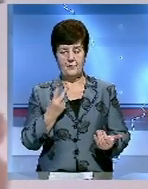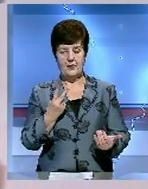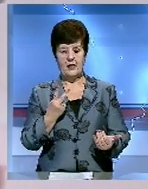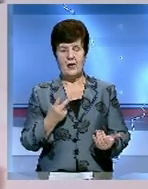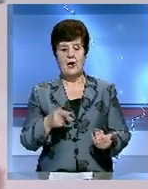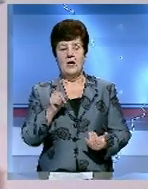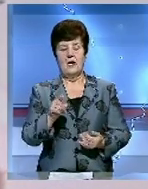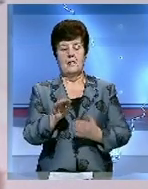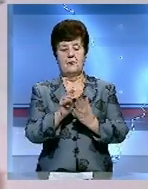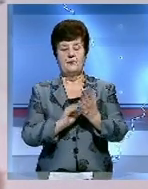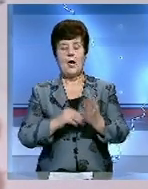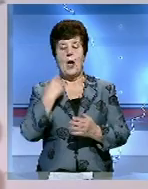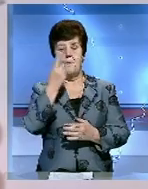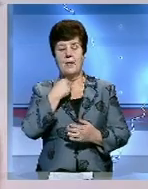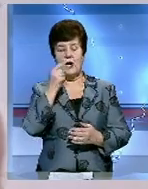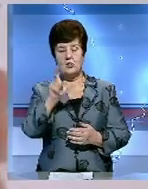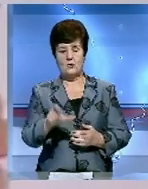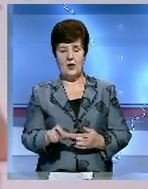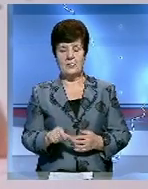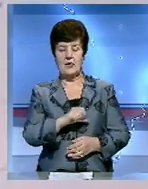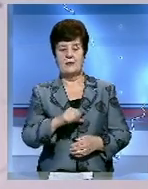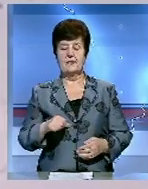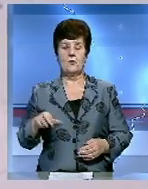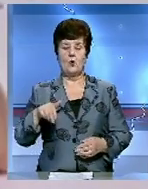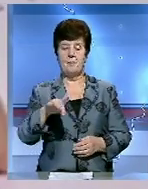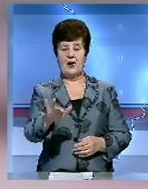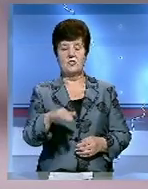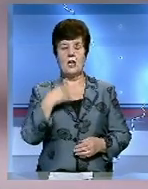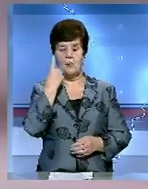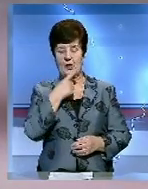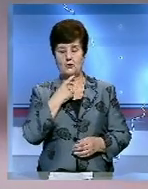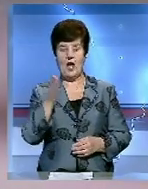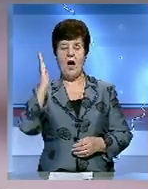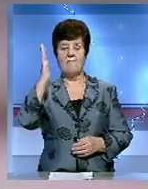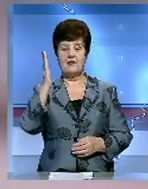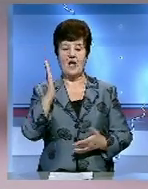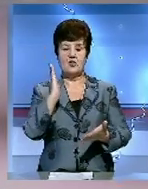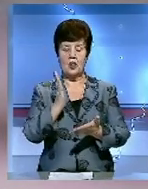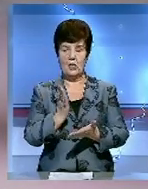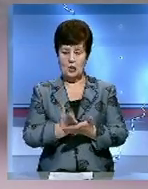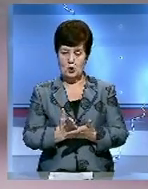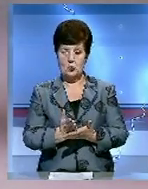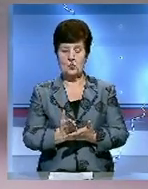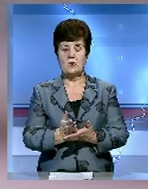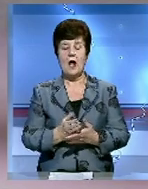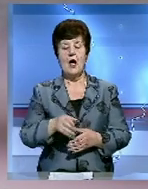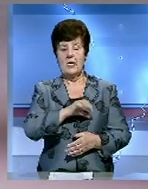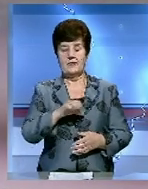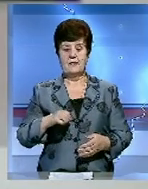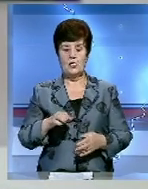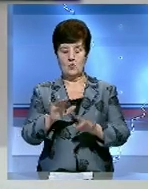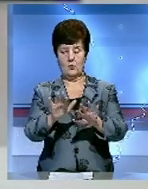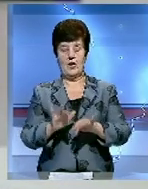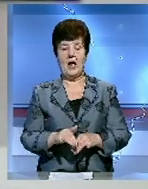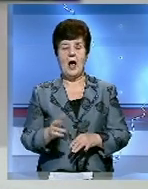lui, persoanele pot merge singuri la alegeri și avantajele sunt că putem vota de unei singuri, iar